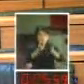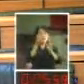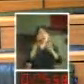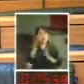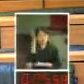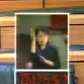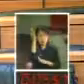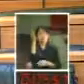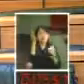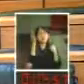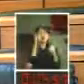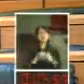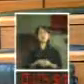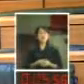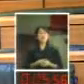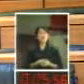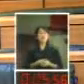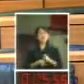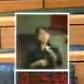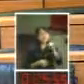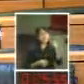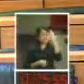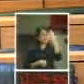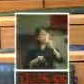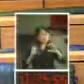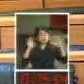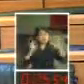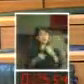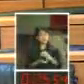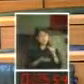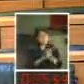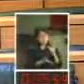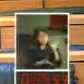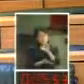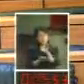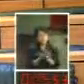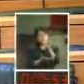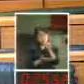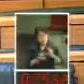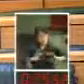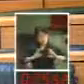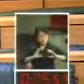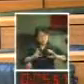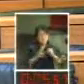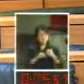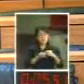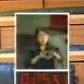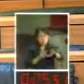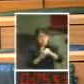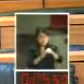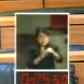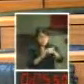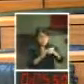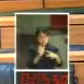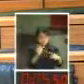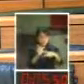ต้ว่าทำไมรัฐบาลถึงไม่จัดงบไปซื้อรถเหล่านี้เพื่อมากวาด